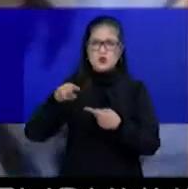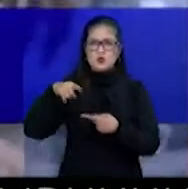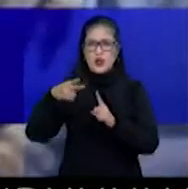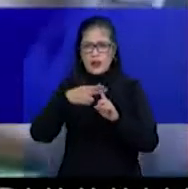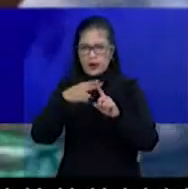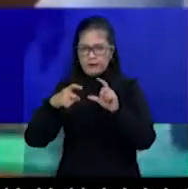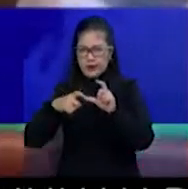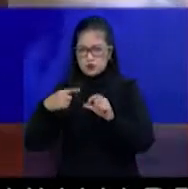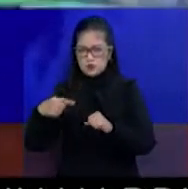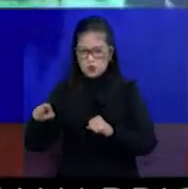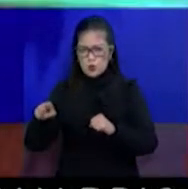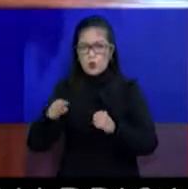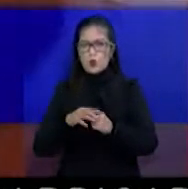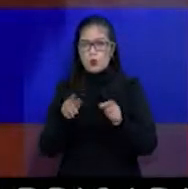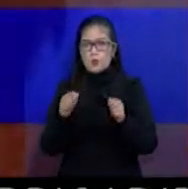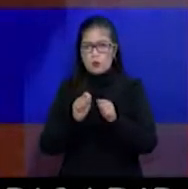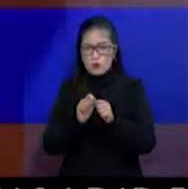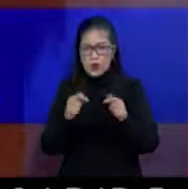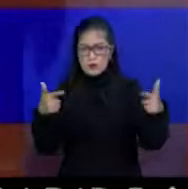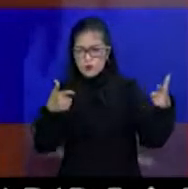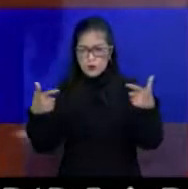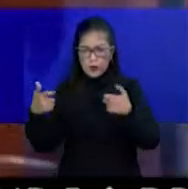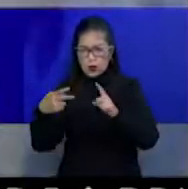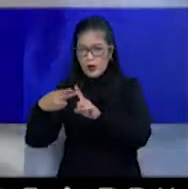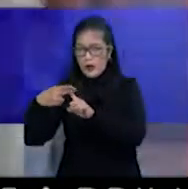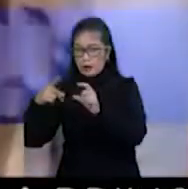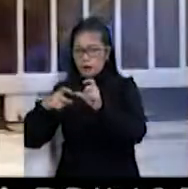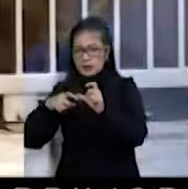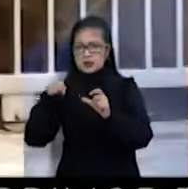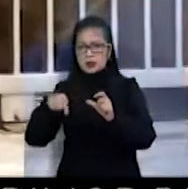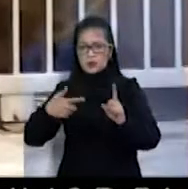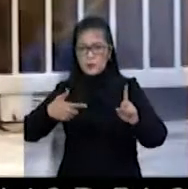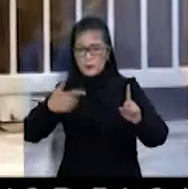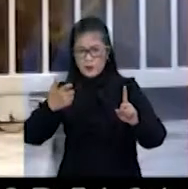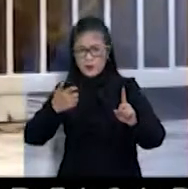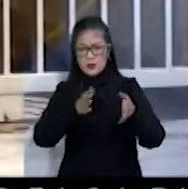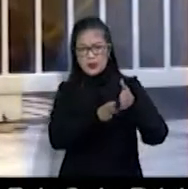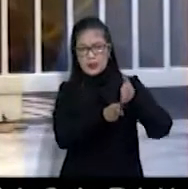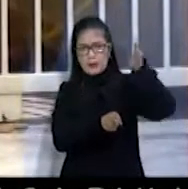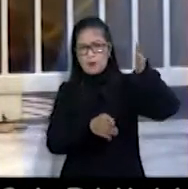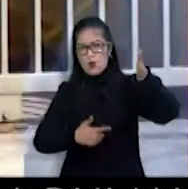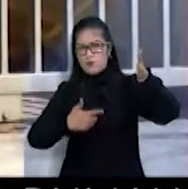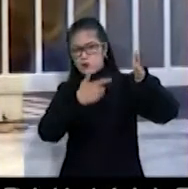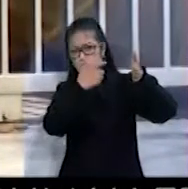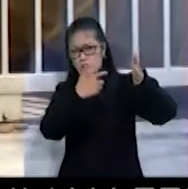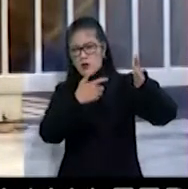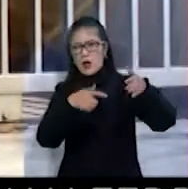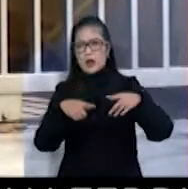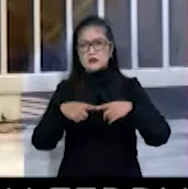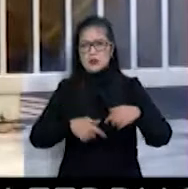memperkuat rekayasa tembak-menembak, tersangka Irjen Ferdi Sambo juga menembak dinding TKP menggunakan senjata milik